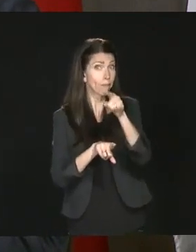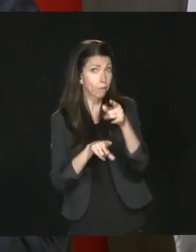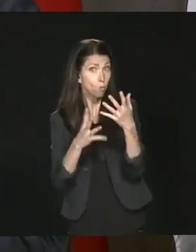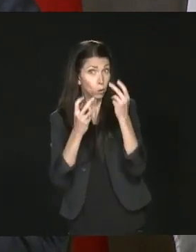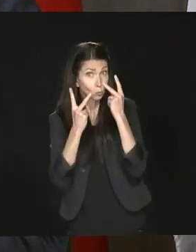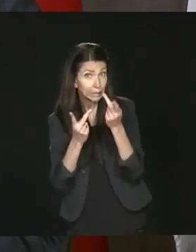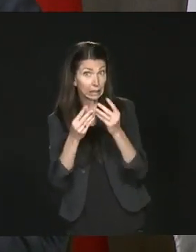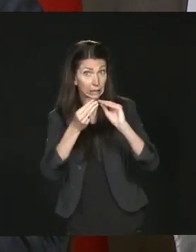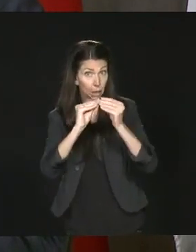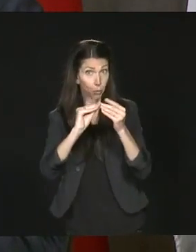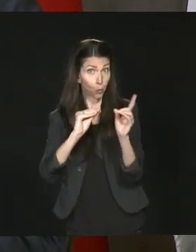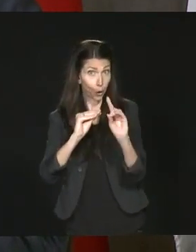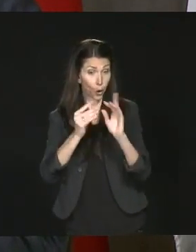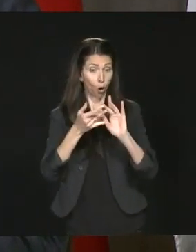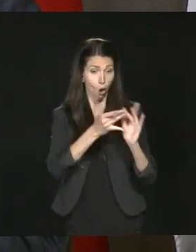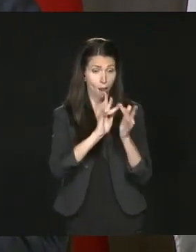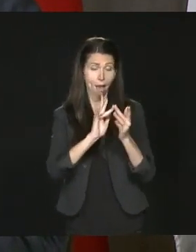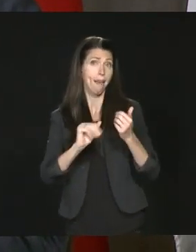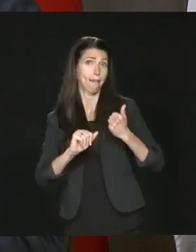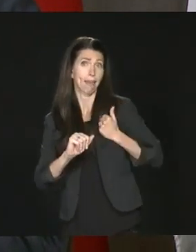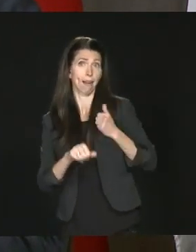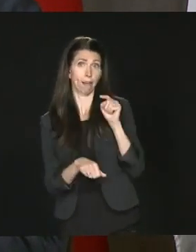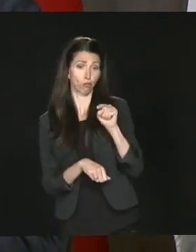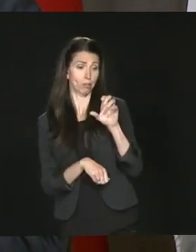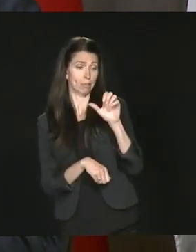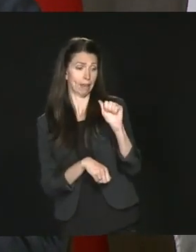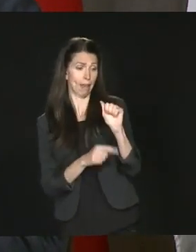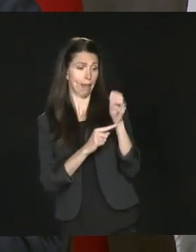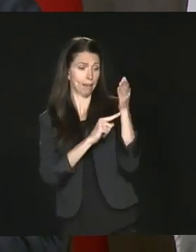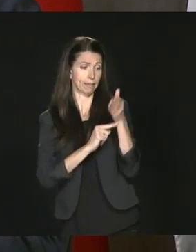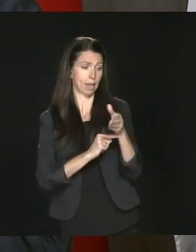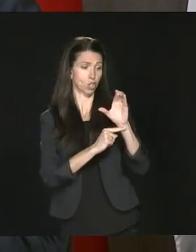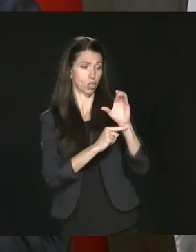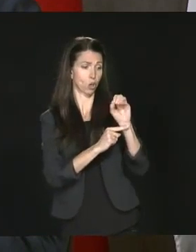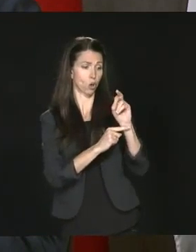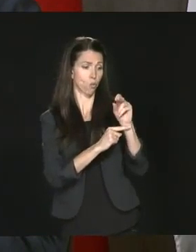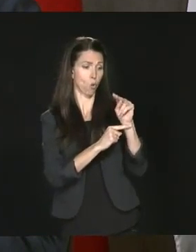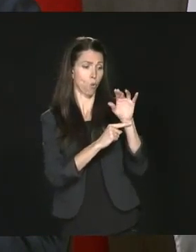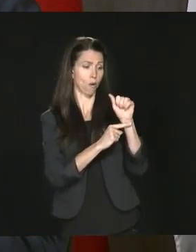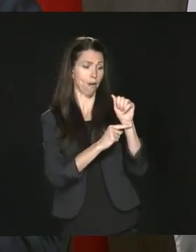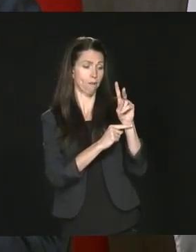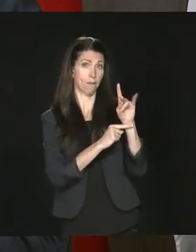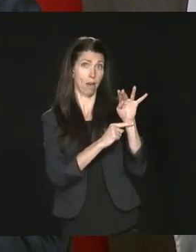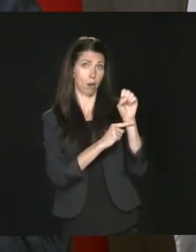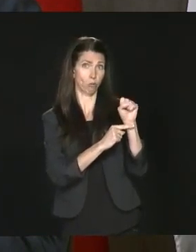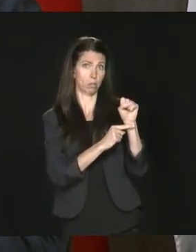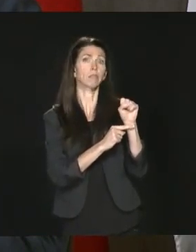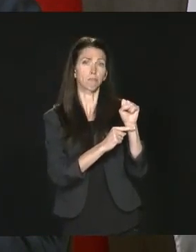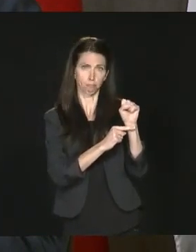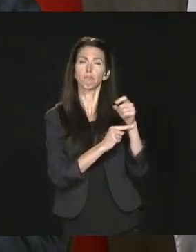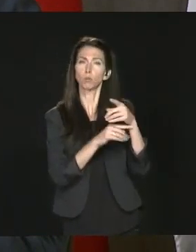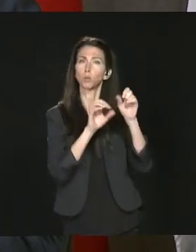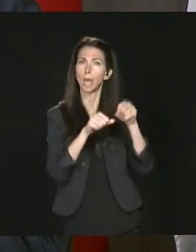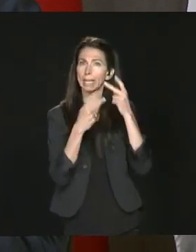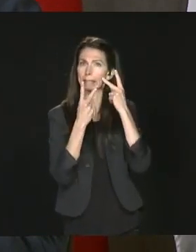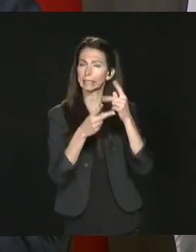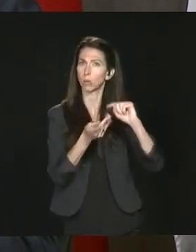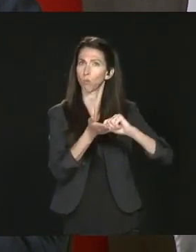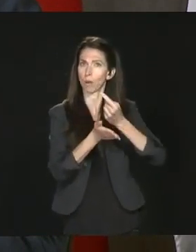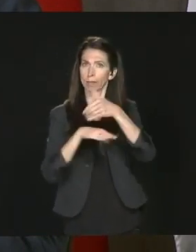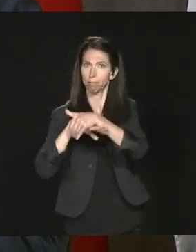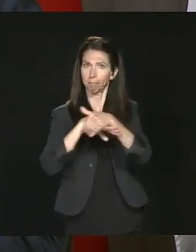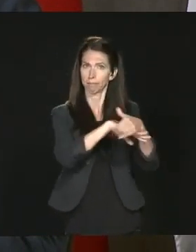canada.ca/coronavirus. À mesure que nous permettons la reprise des activités sociales et économiques et levons certaines mesures de santé